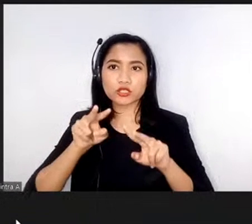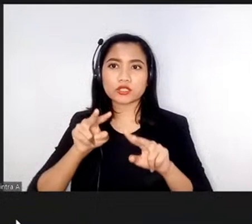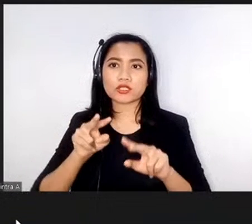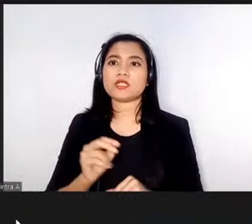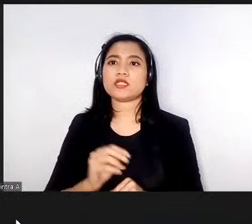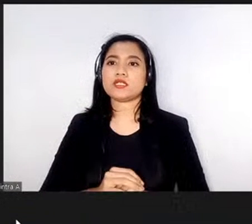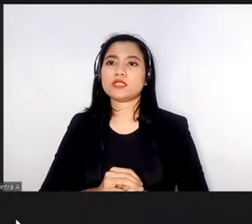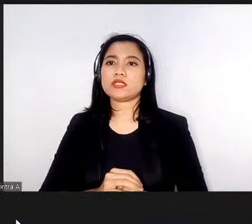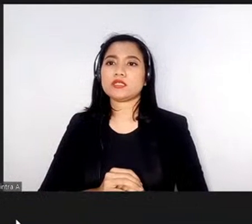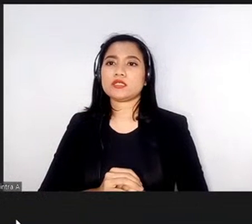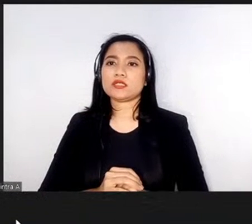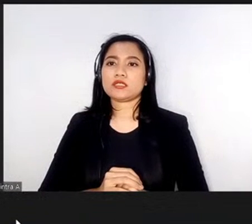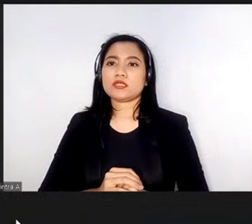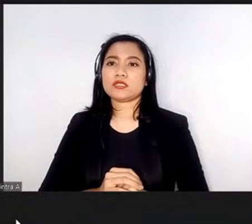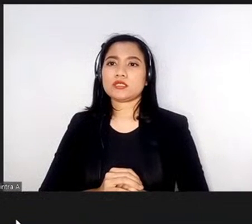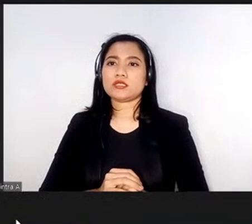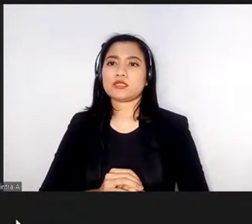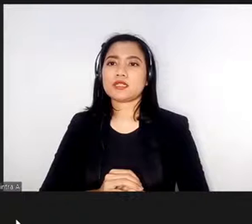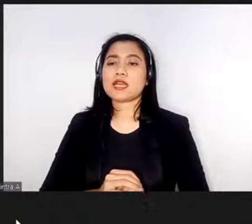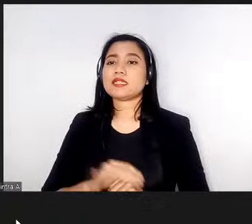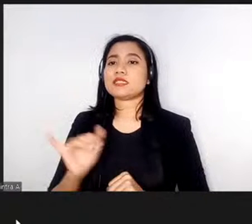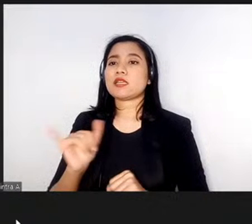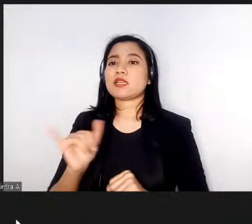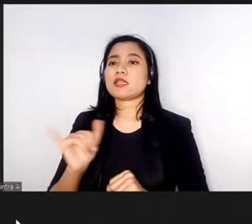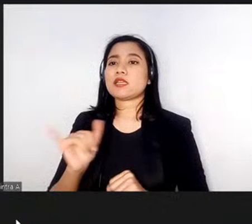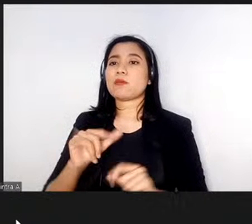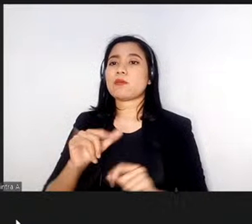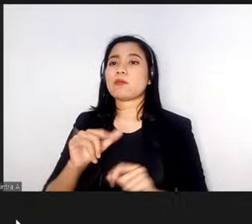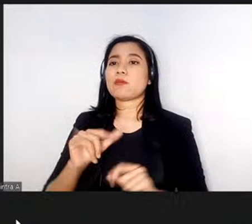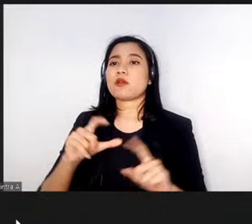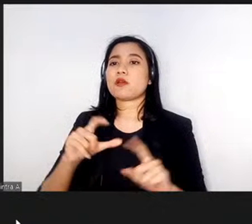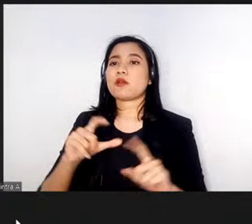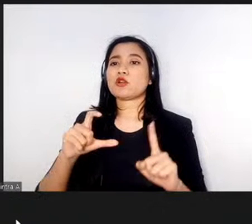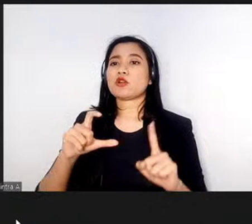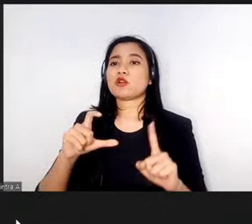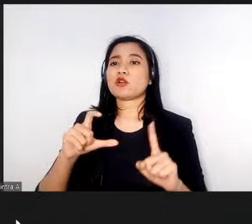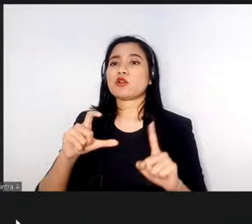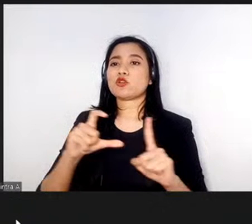dan eh kedutaan besar kerajaan Belanda di